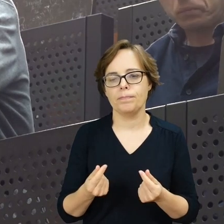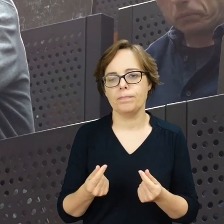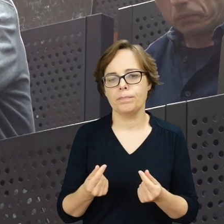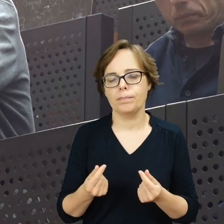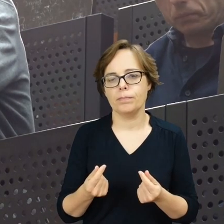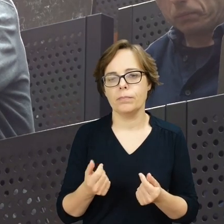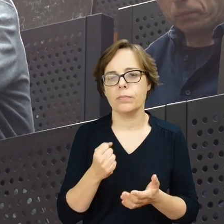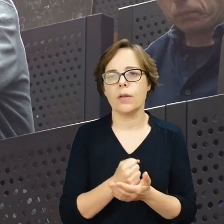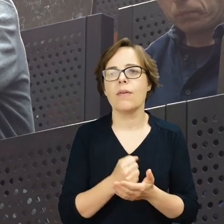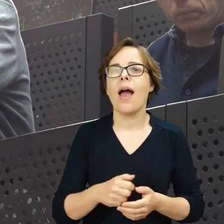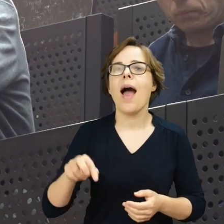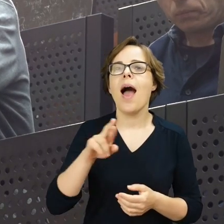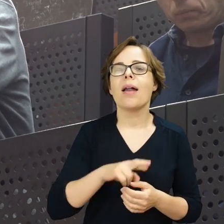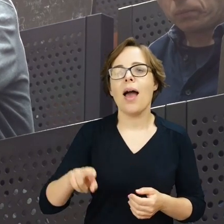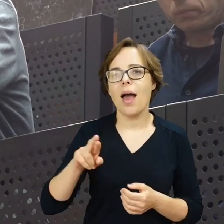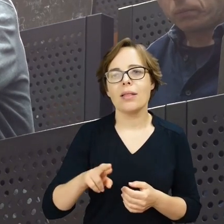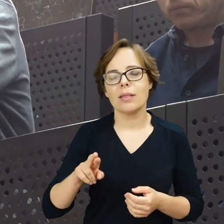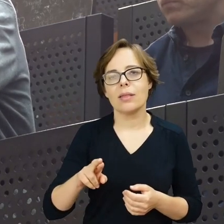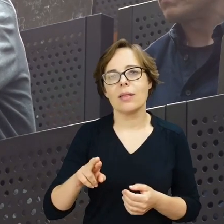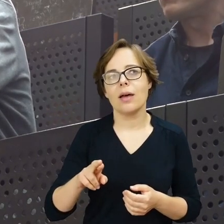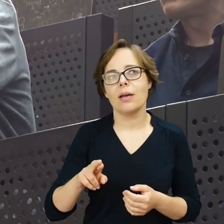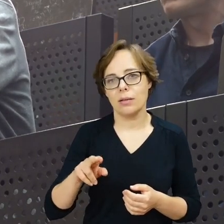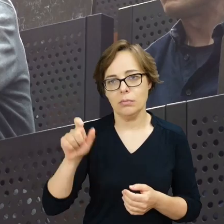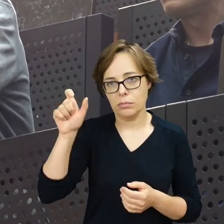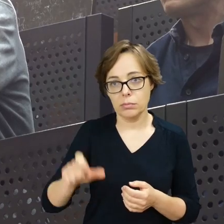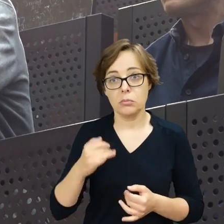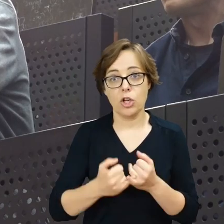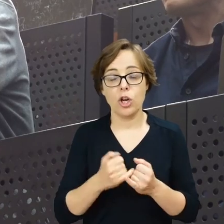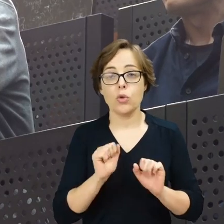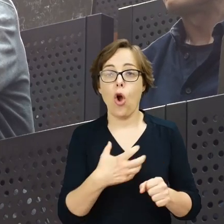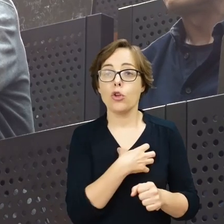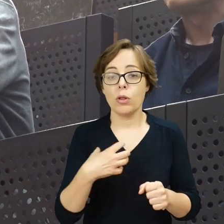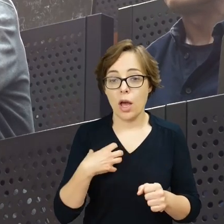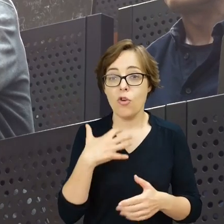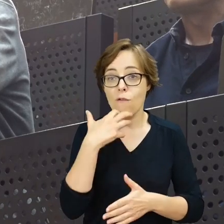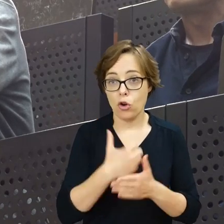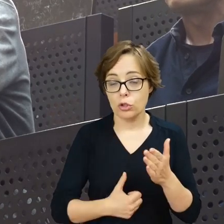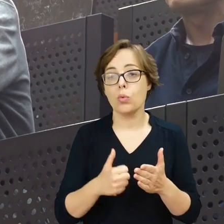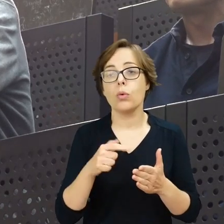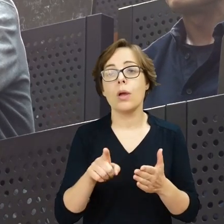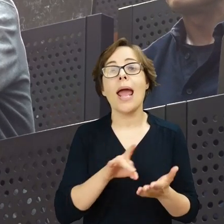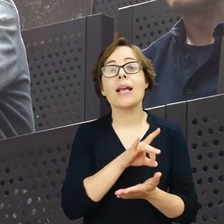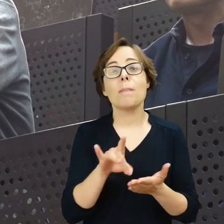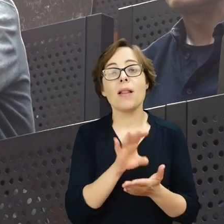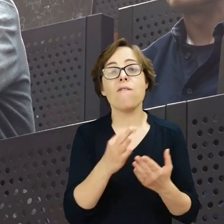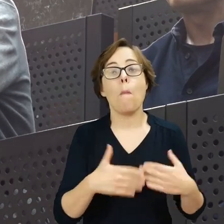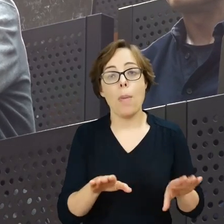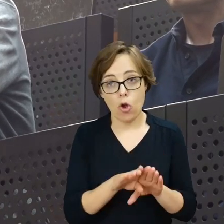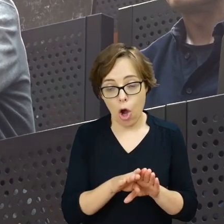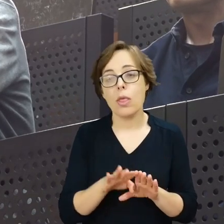wygaszania mandatów radnych z uwagi na prowadzenie działalności gospodarczej z wykorzystaniem mienia komunalnego.